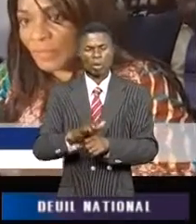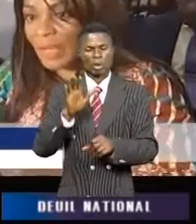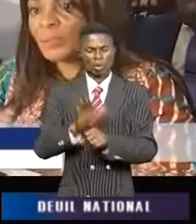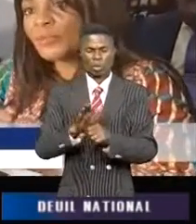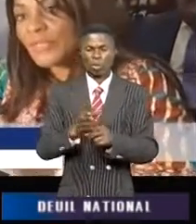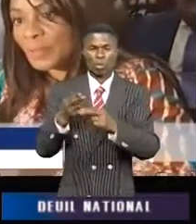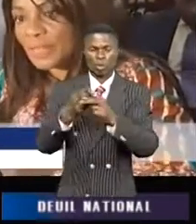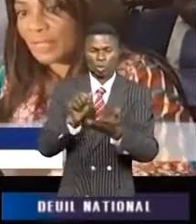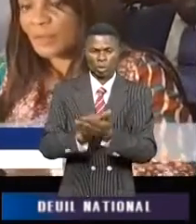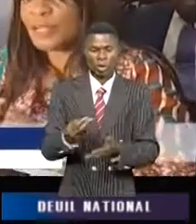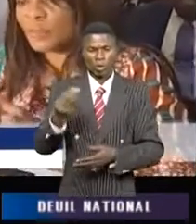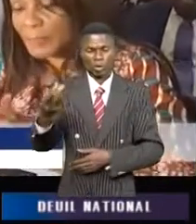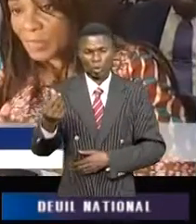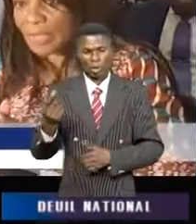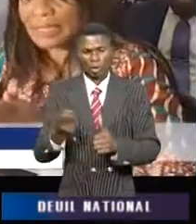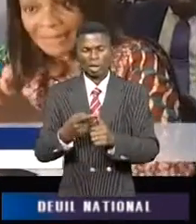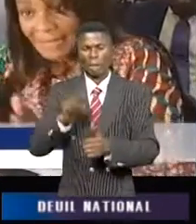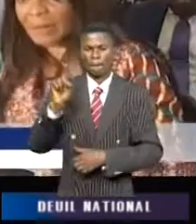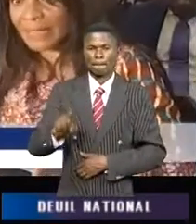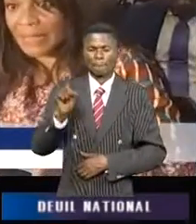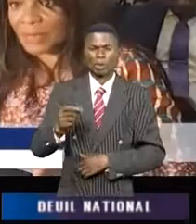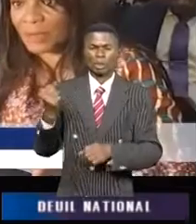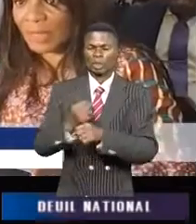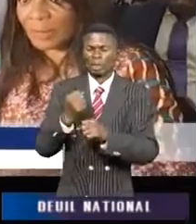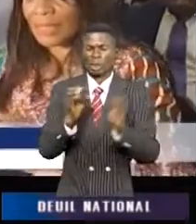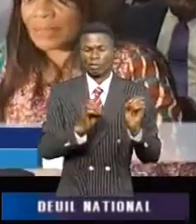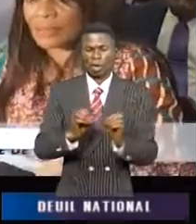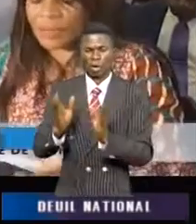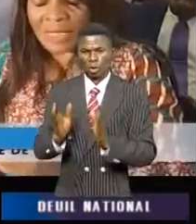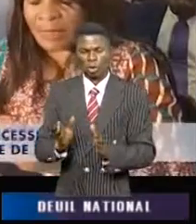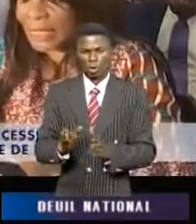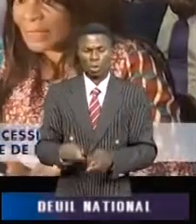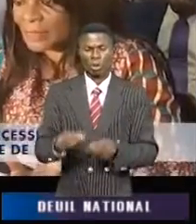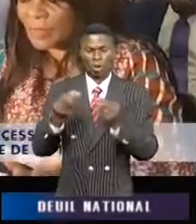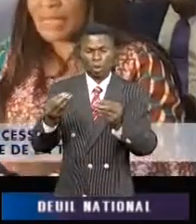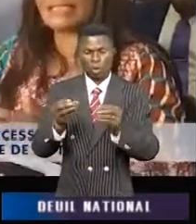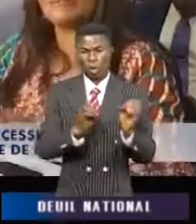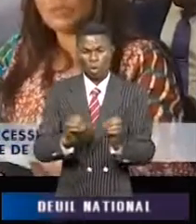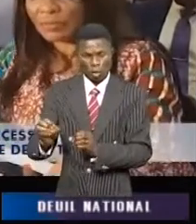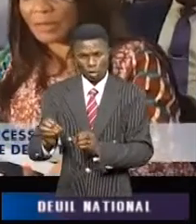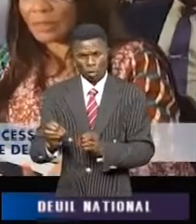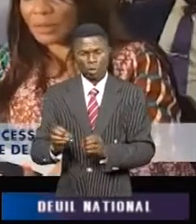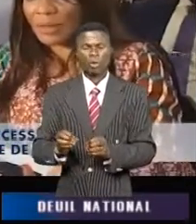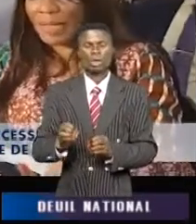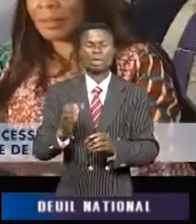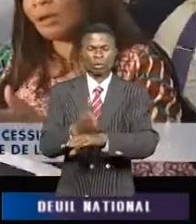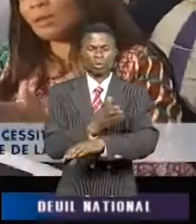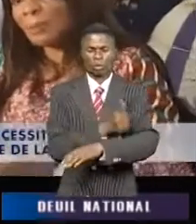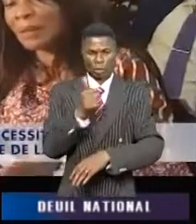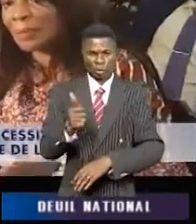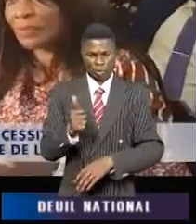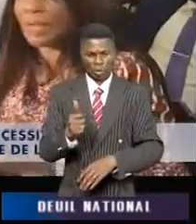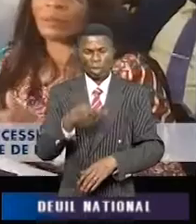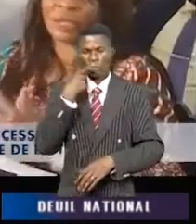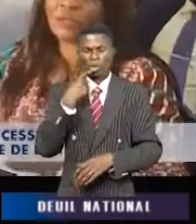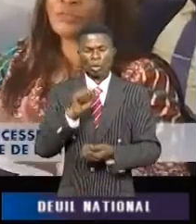suivis. Pour financer, nous avons besoin de cette décentralisation. Parce que lorsque nous décentralisons, c'est la bonne gouvernance. Et donc, quand on parle de la